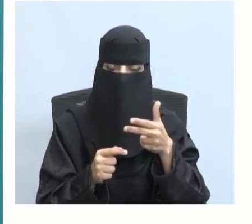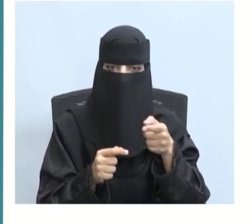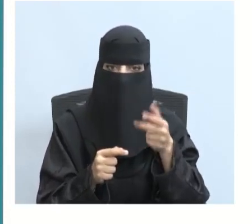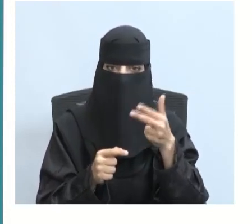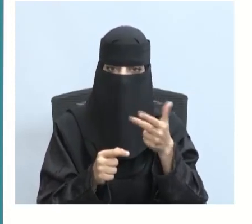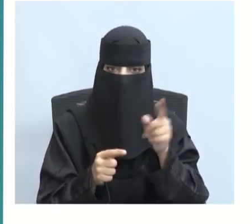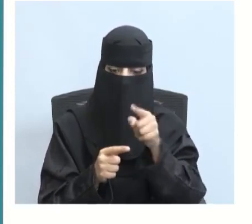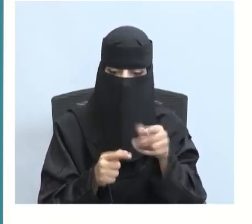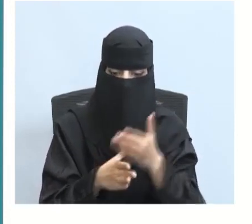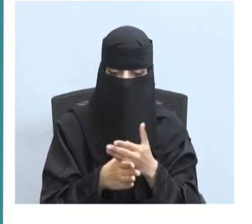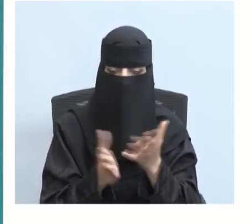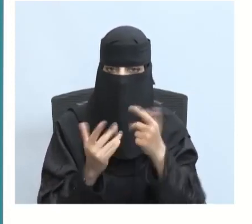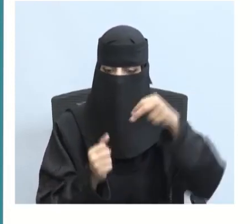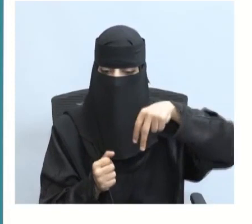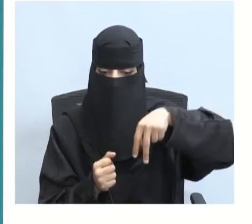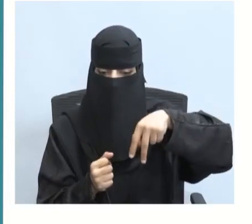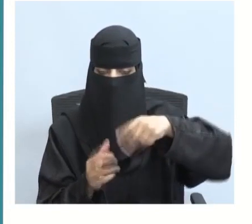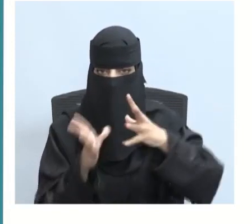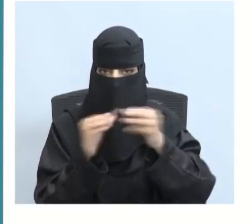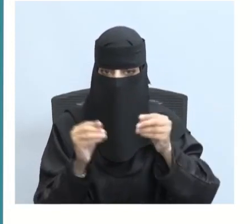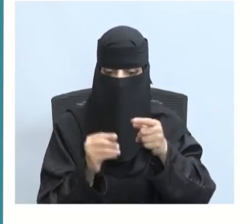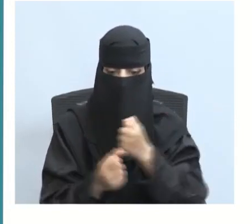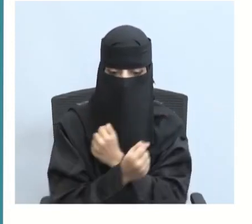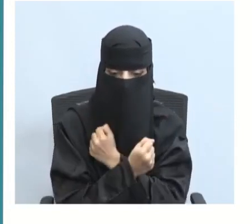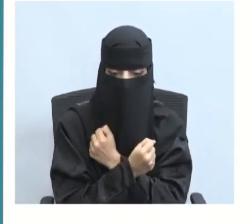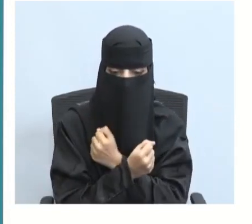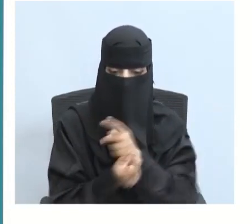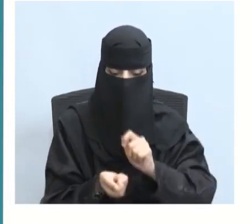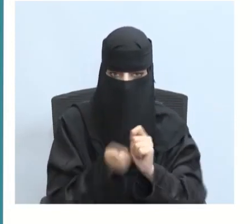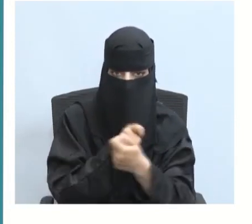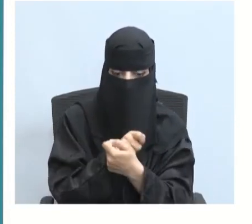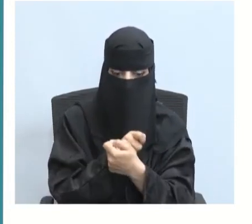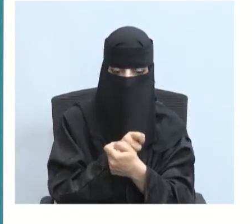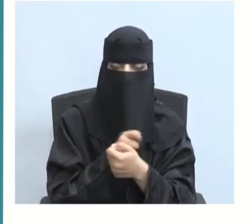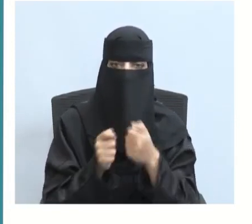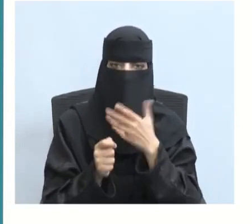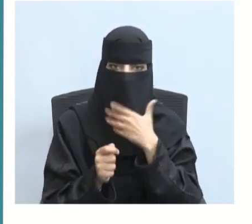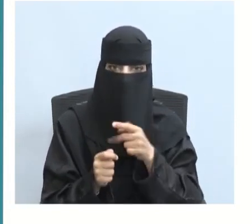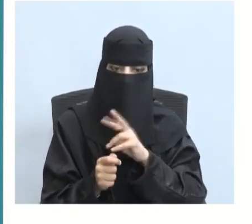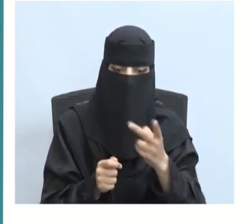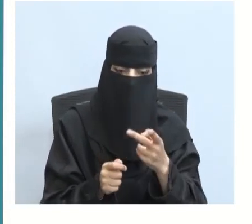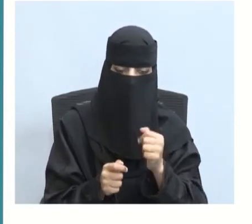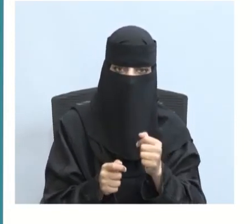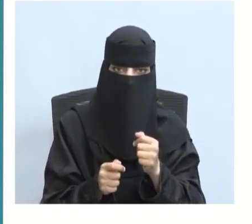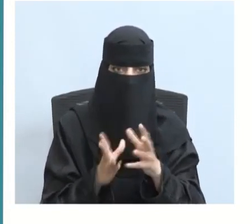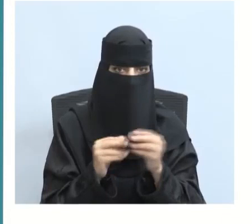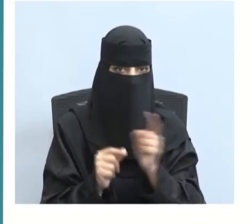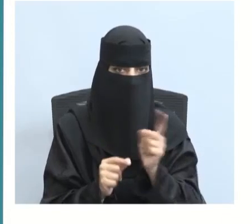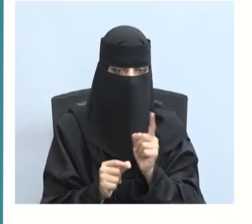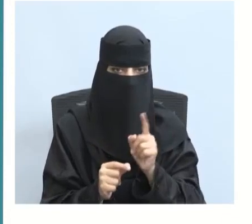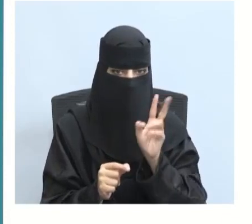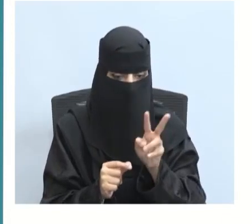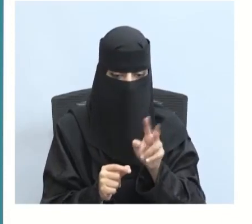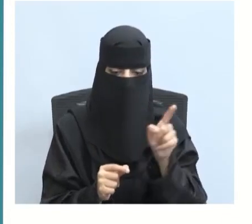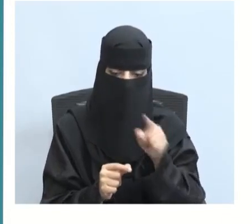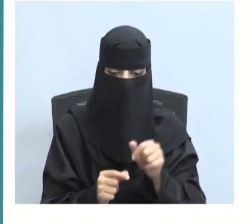التحولات تفنى الطاقه وتستحدث عند تحولها من شكل الى اخر لا تفنى اذا غير صحيح